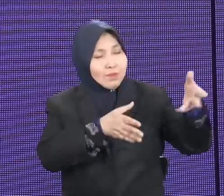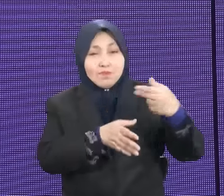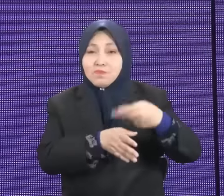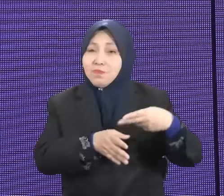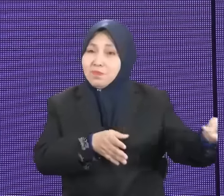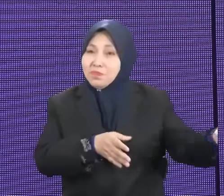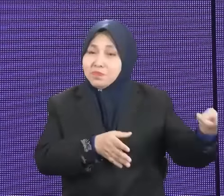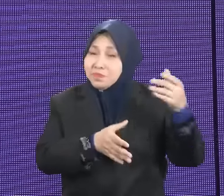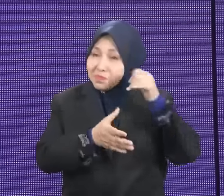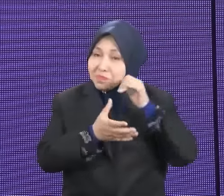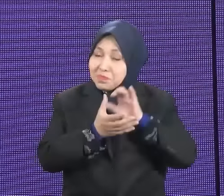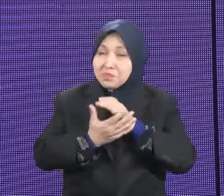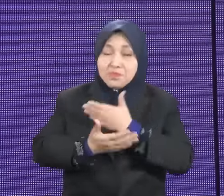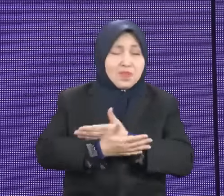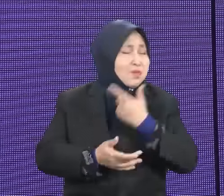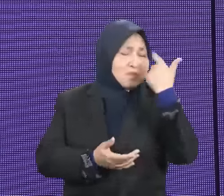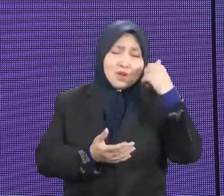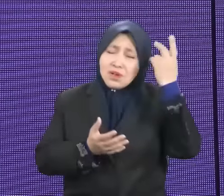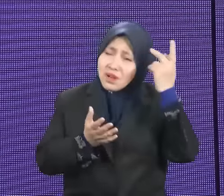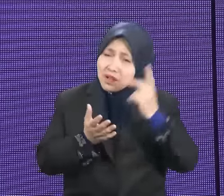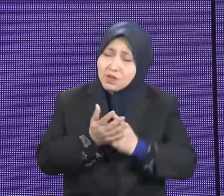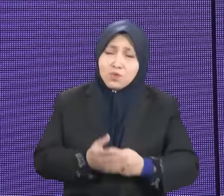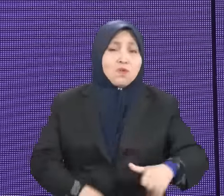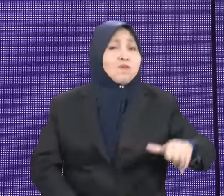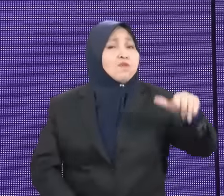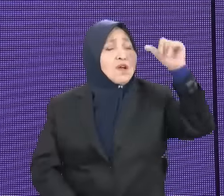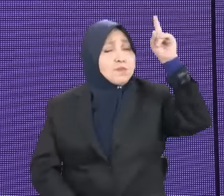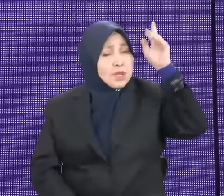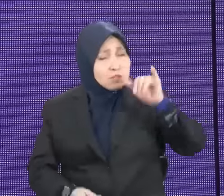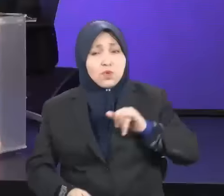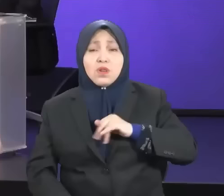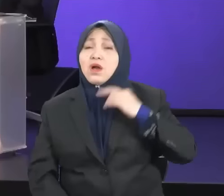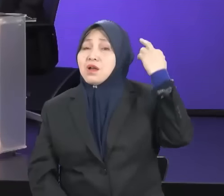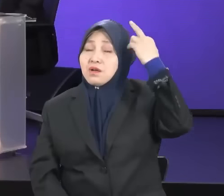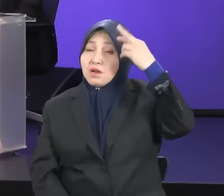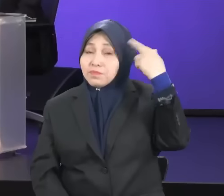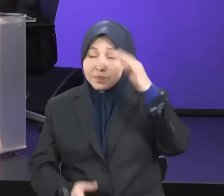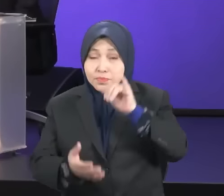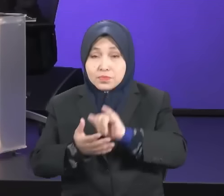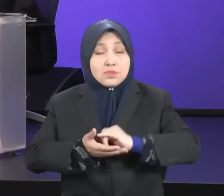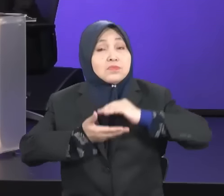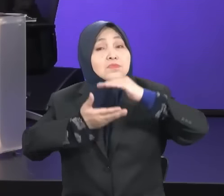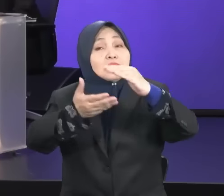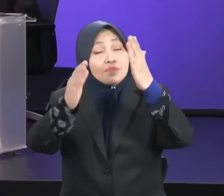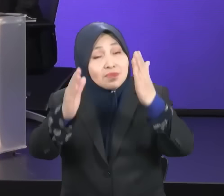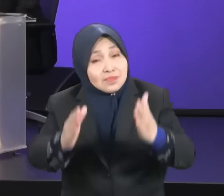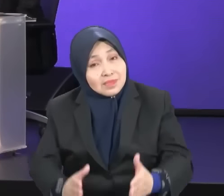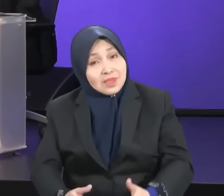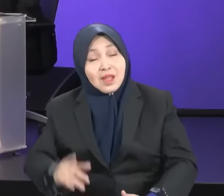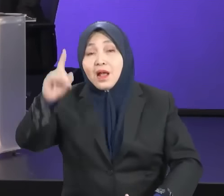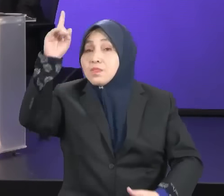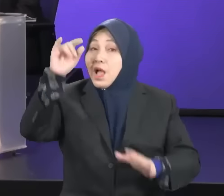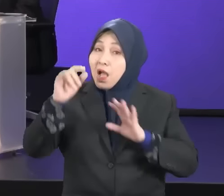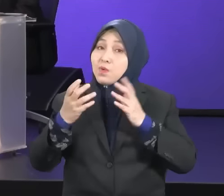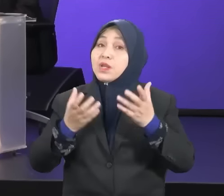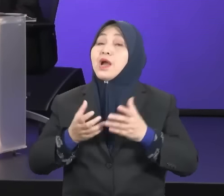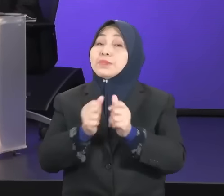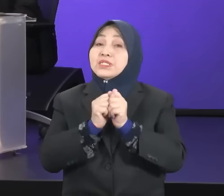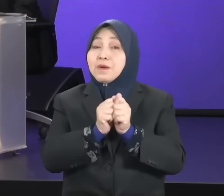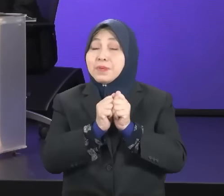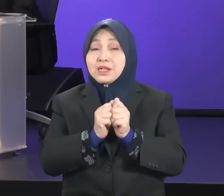karena tidak kenal itulah Muhammad itulah Rasul itulah utusan Allah subhanahu wa ta'ala yang aku ingin bersama dengannya